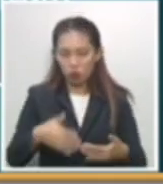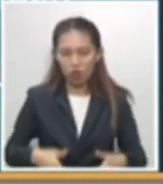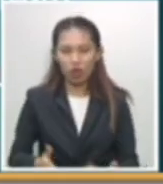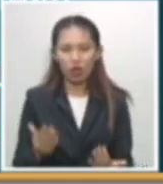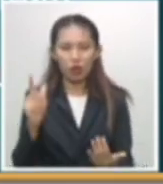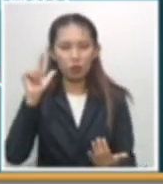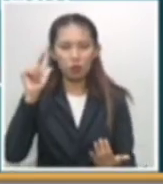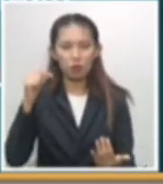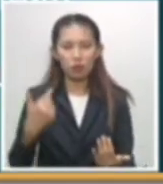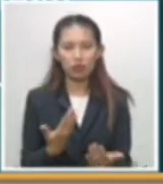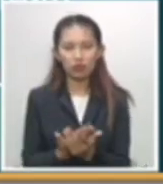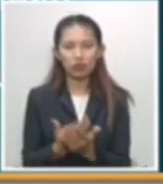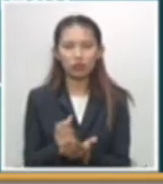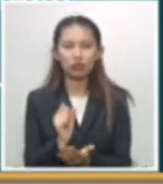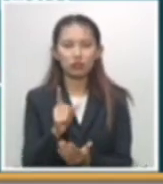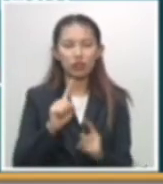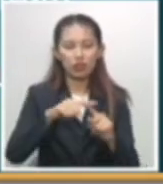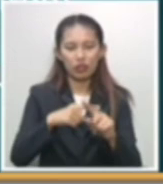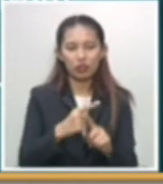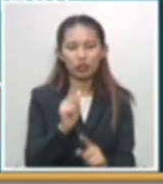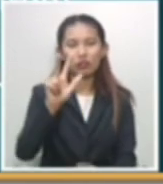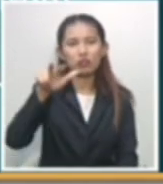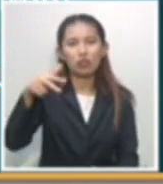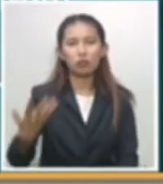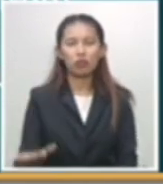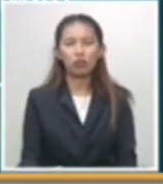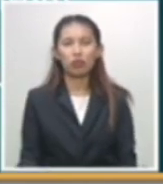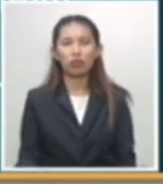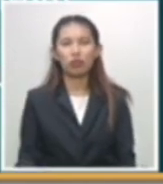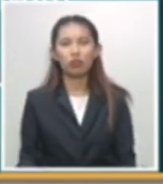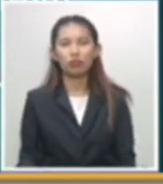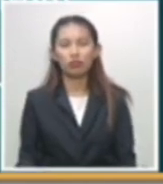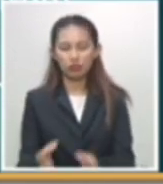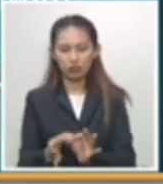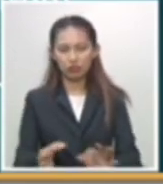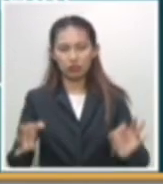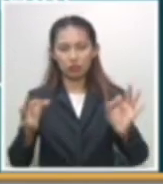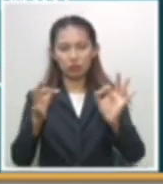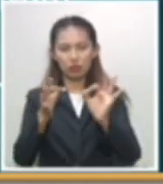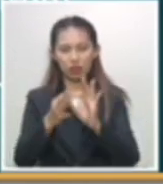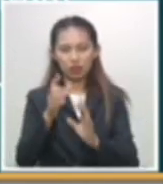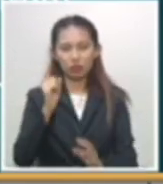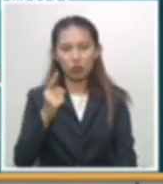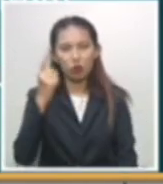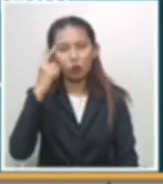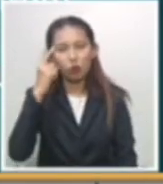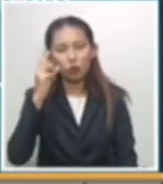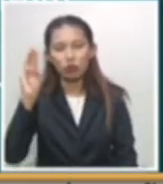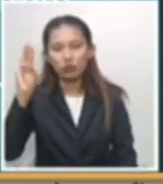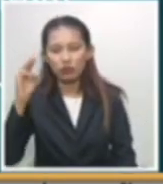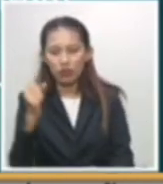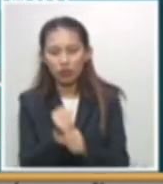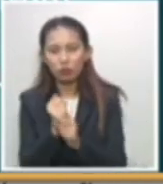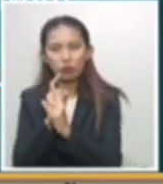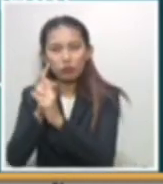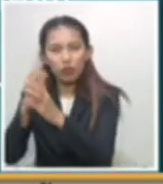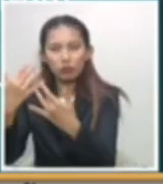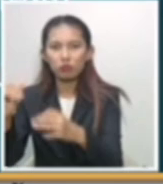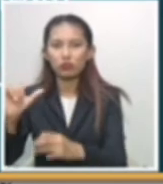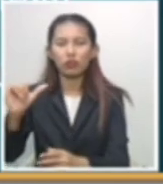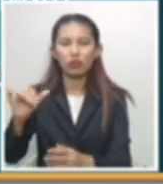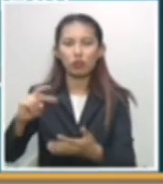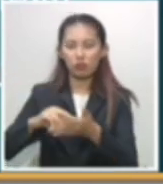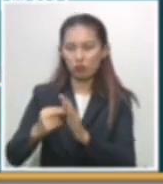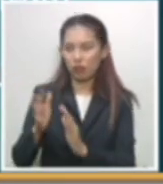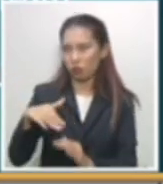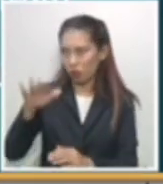รคนี้เสนอนายท่านเป็นนายกนะครับตอนหาเสียงวันนี้ท่านยังไม่ได้ทำตามสัญญาผมมาทวงสัญญาถ้